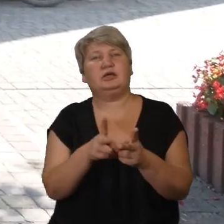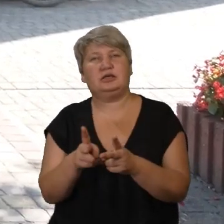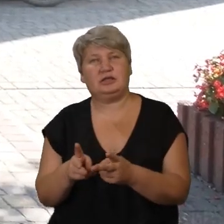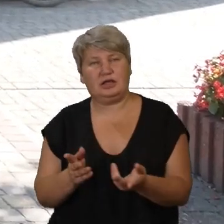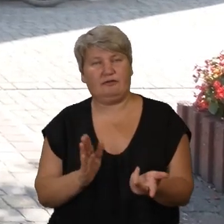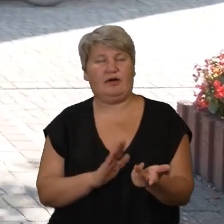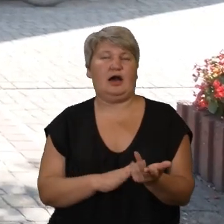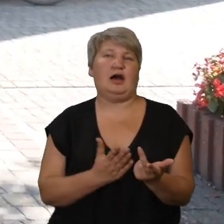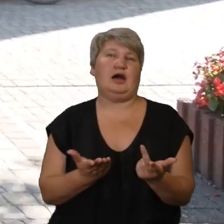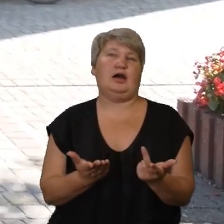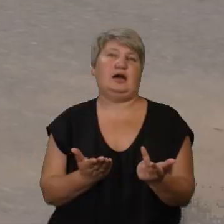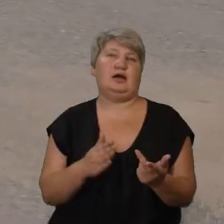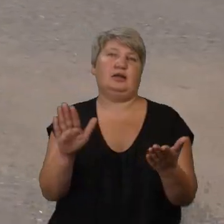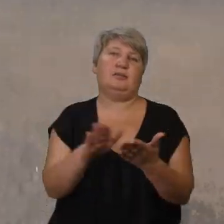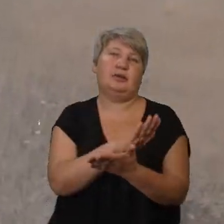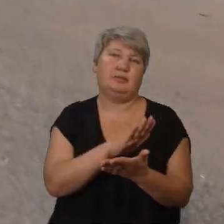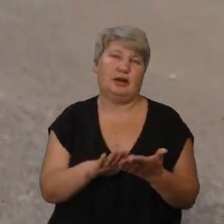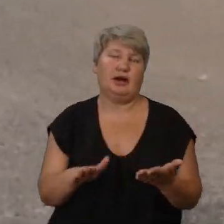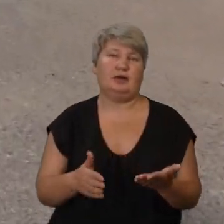по домогосподарству